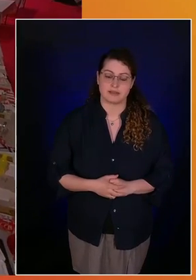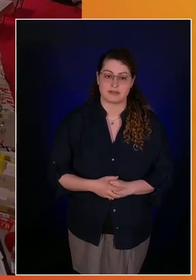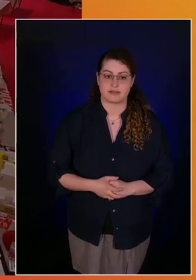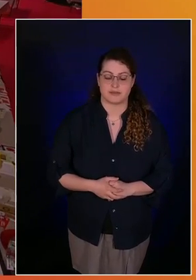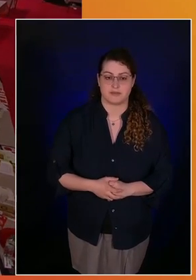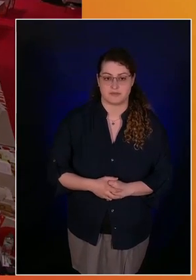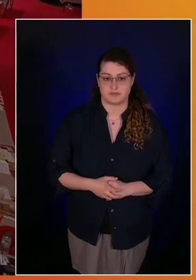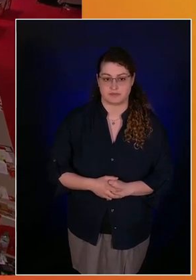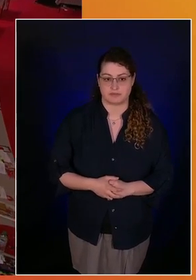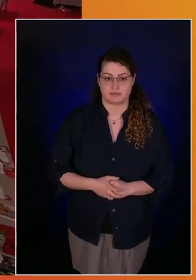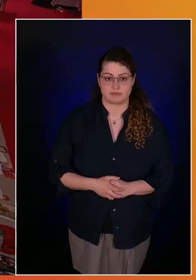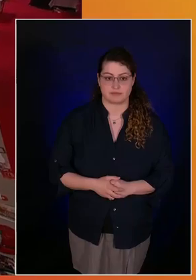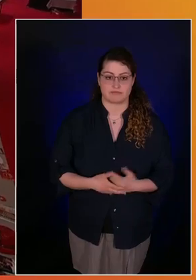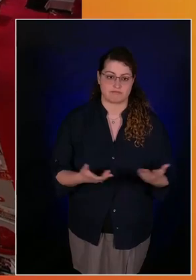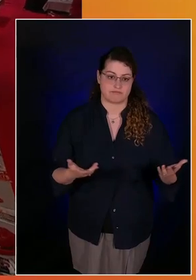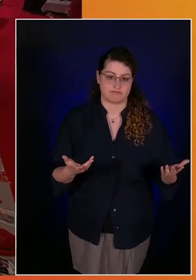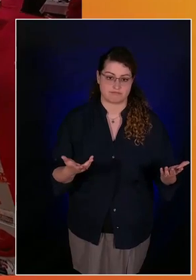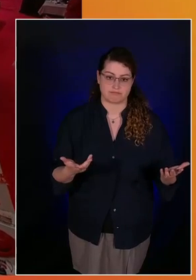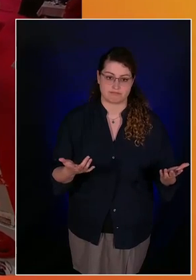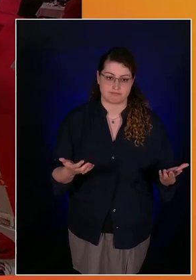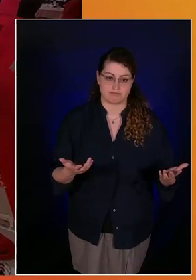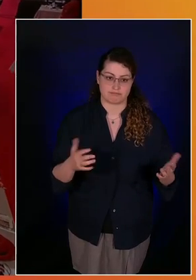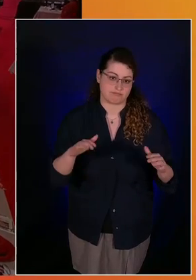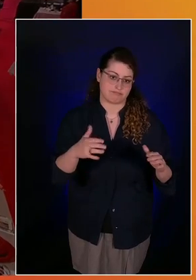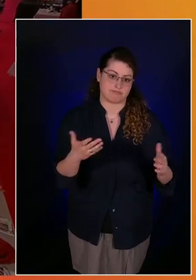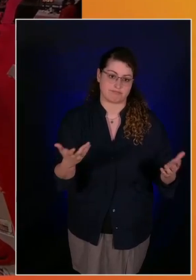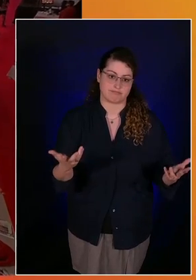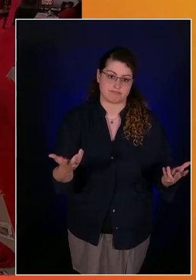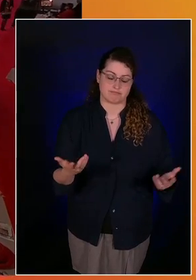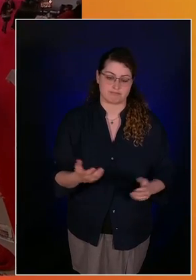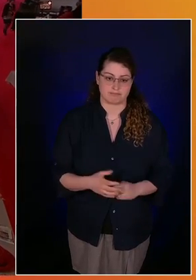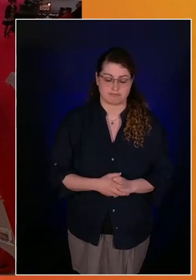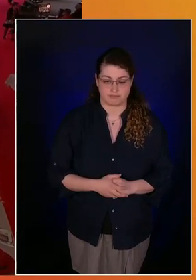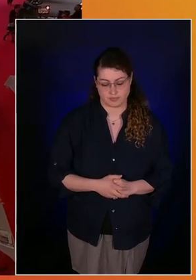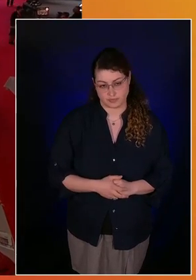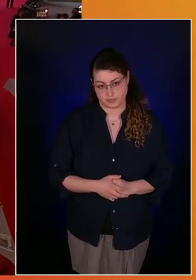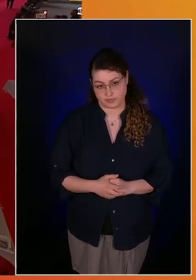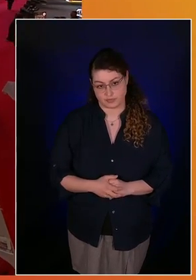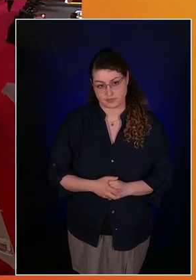camarades s'il vous plaît allez